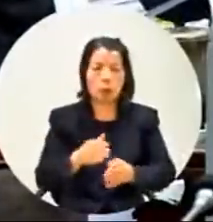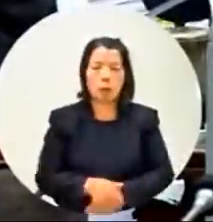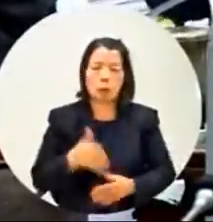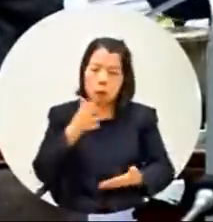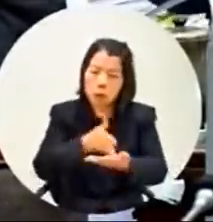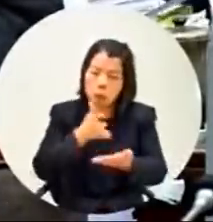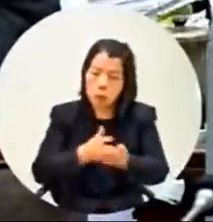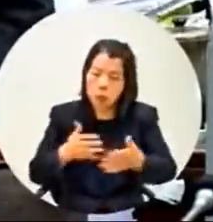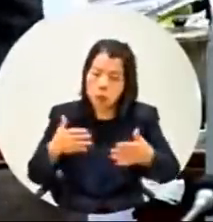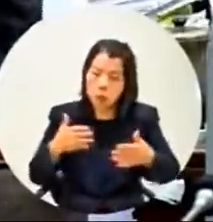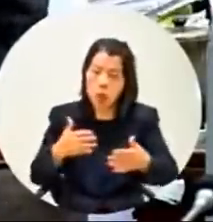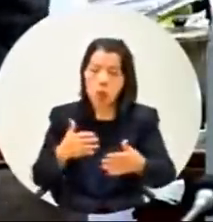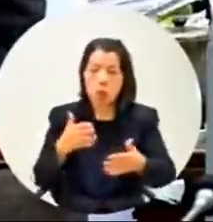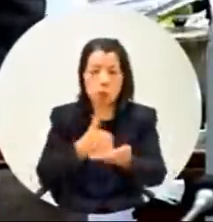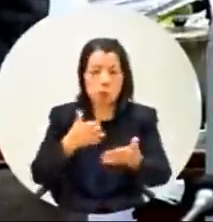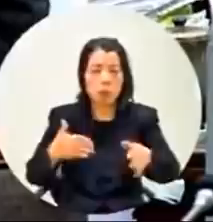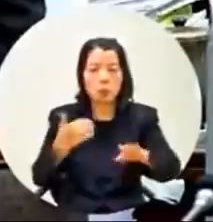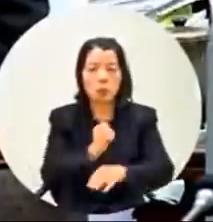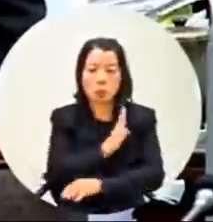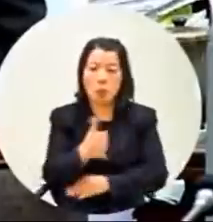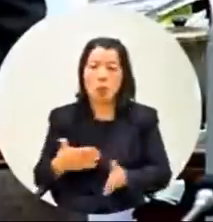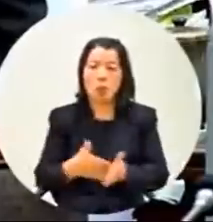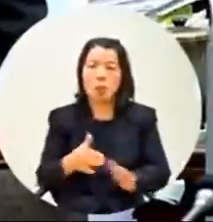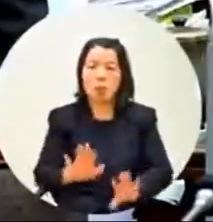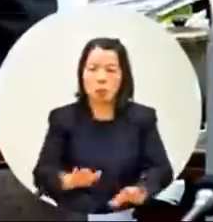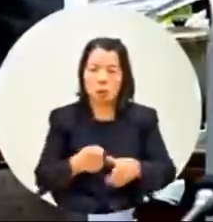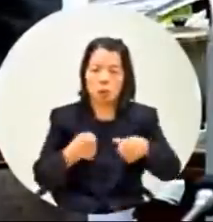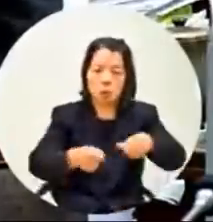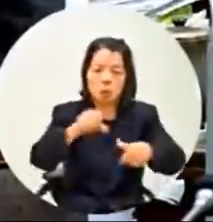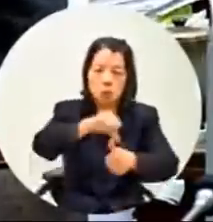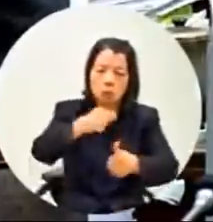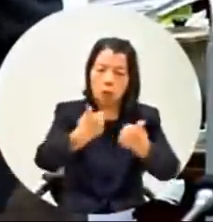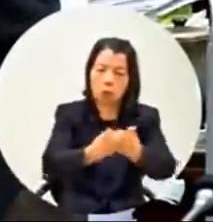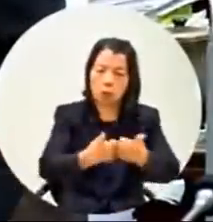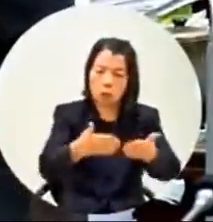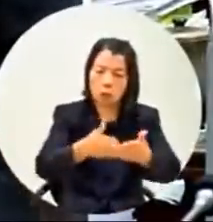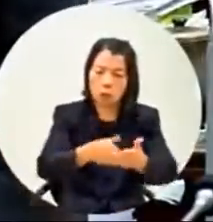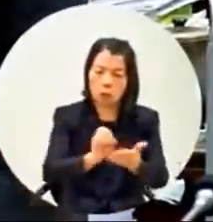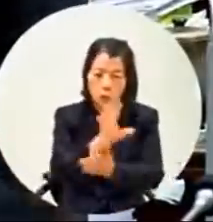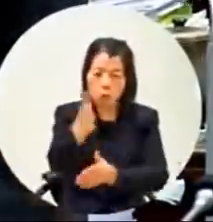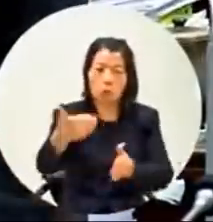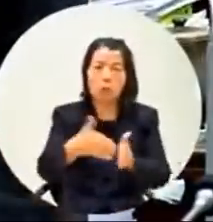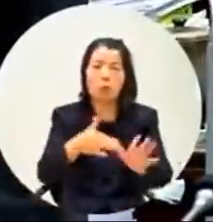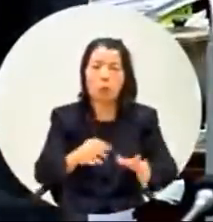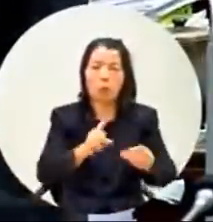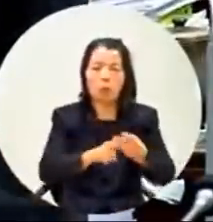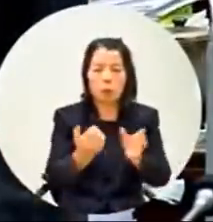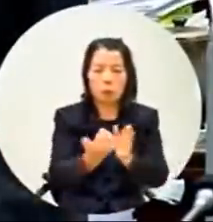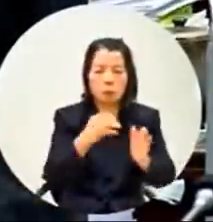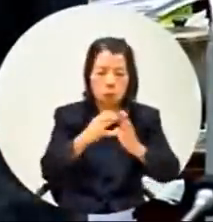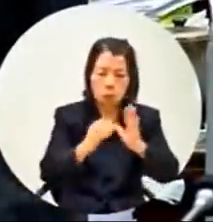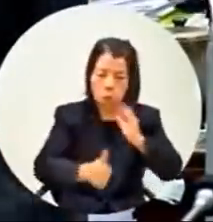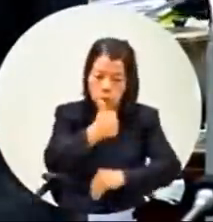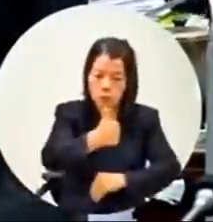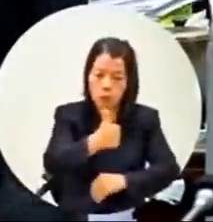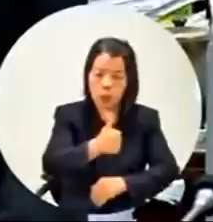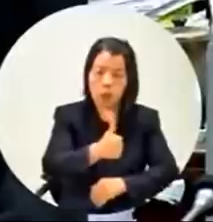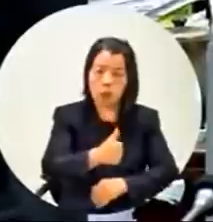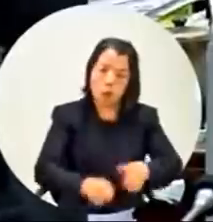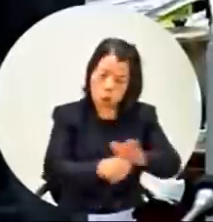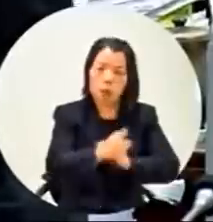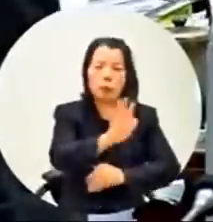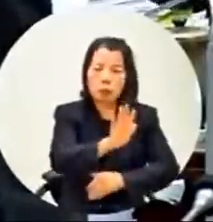以后，我们的 现在是最新的工程会已经公告王端仁前局长的违